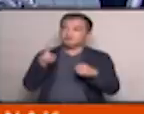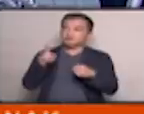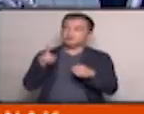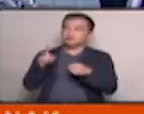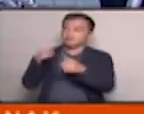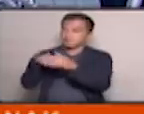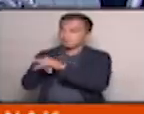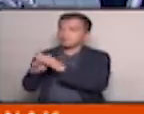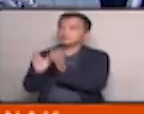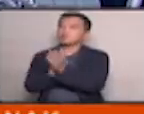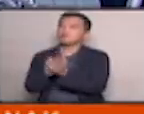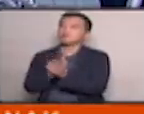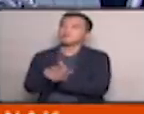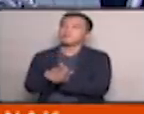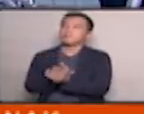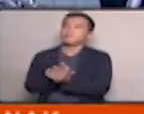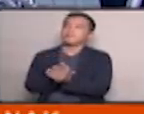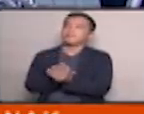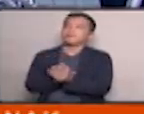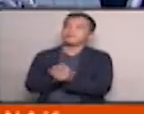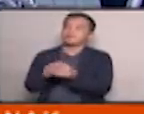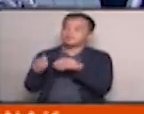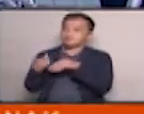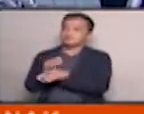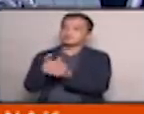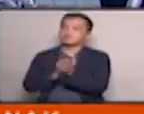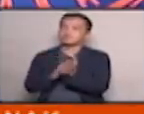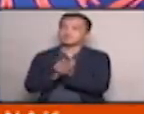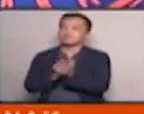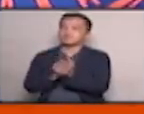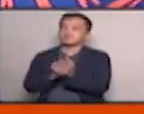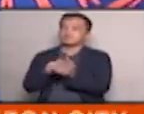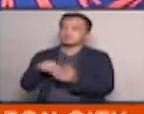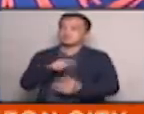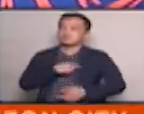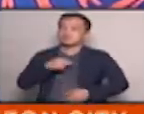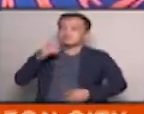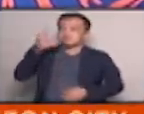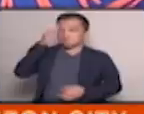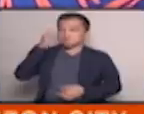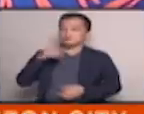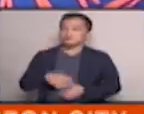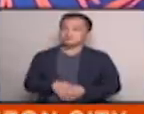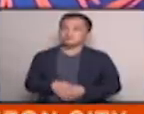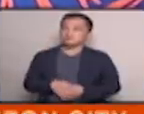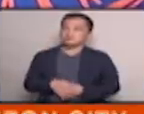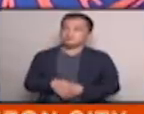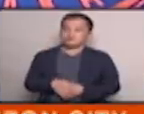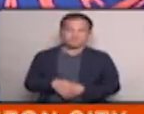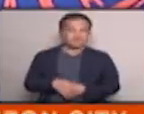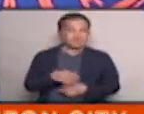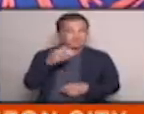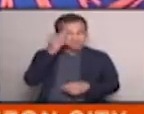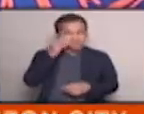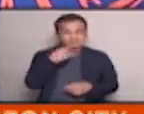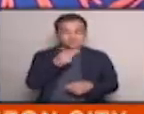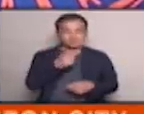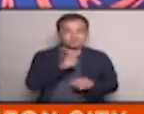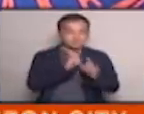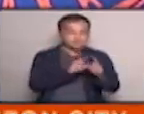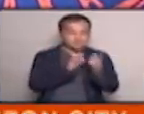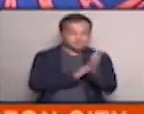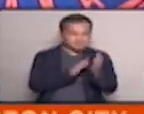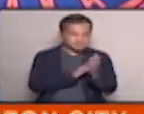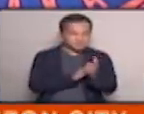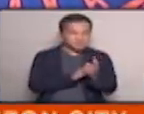school? Sa school po. School nila? Ang nalaman lang po namin doon, yung pumapasok na kami doon, yung school po